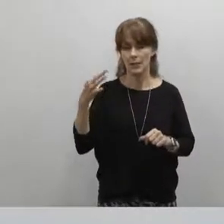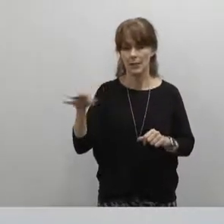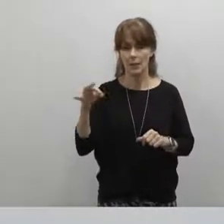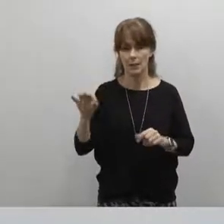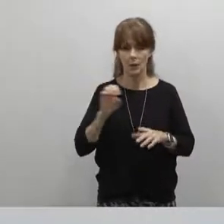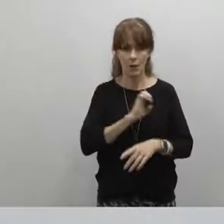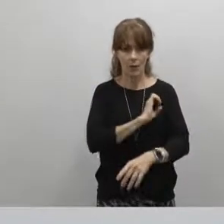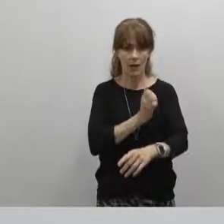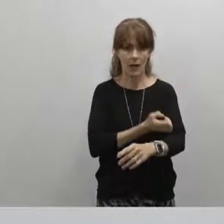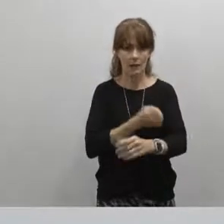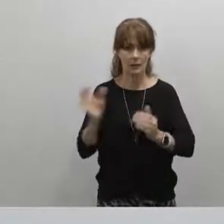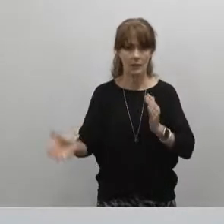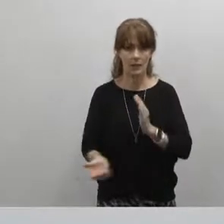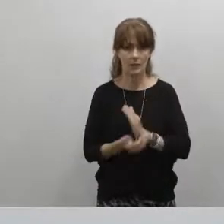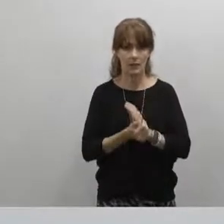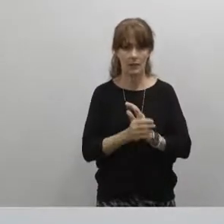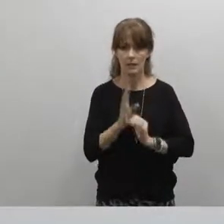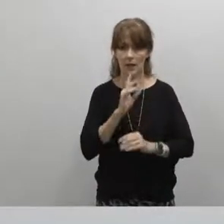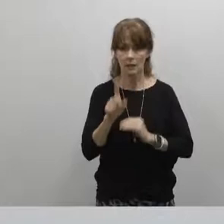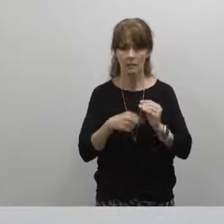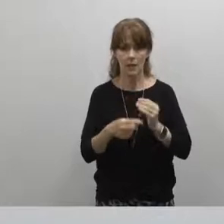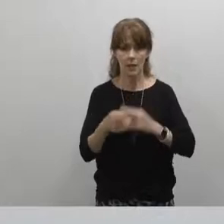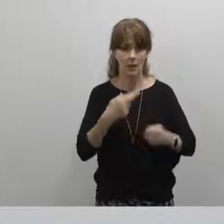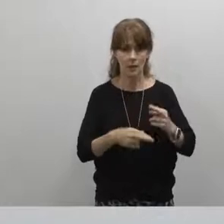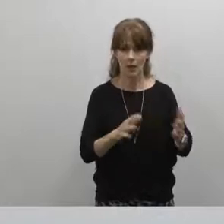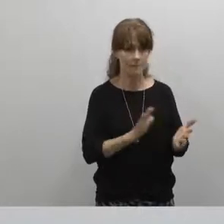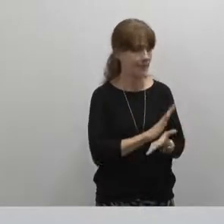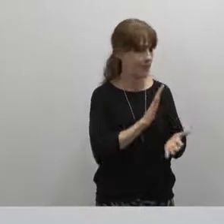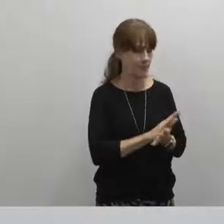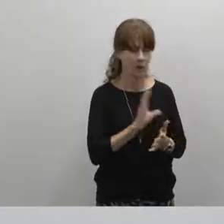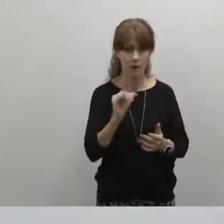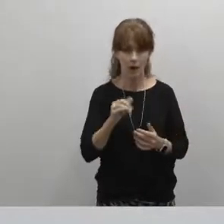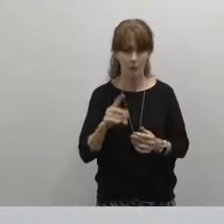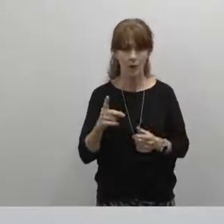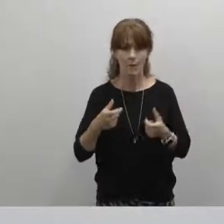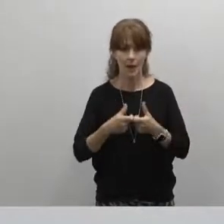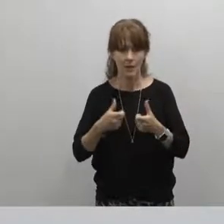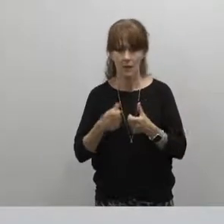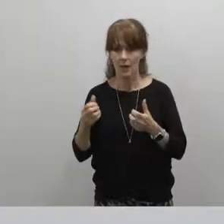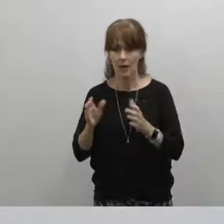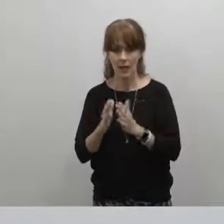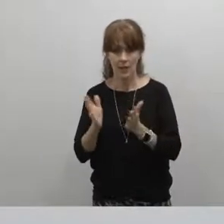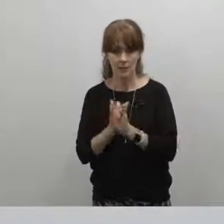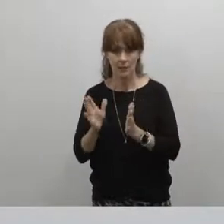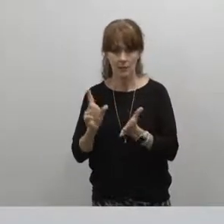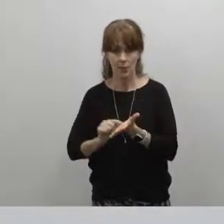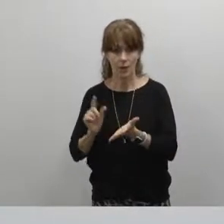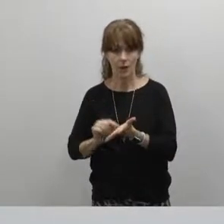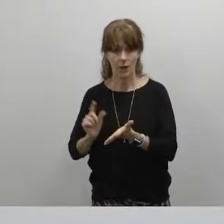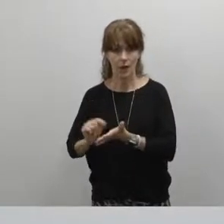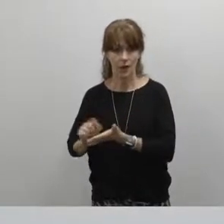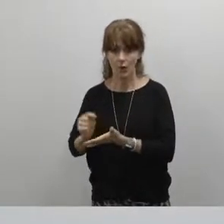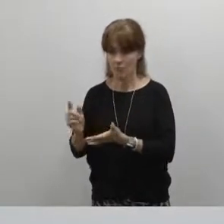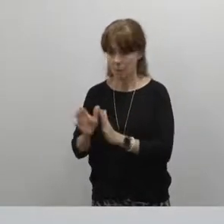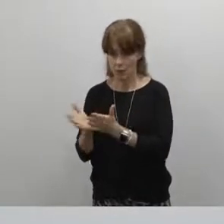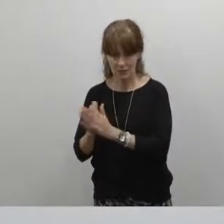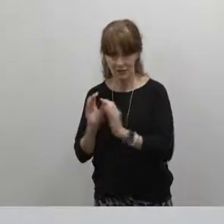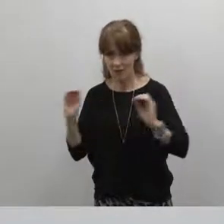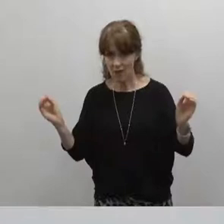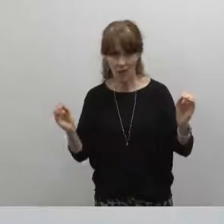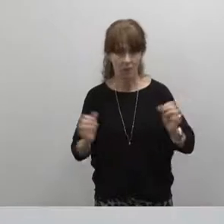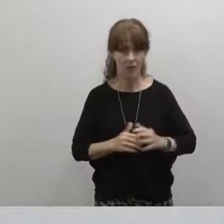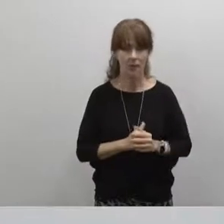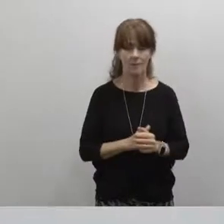ពីសហគមន៍ដែលមើលទៅឃើញថាវាអត់សមស្របនៅលើអ្វីដែលយើងលើកបង្ហាញនៅក្នុងរបៀបវារៈព្រឹ